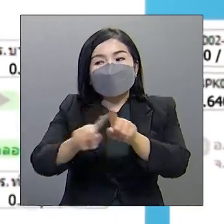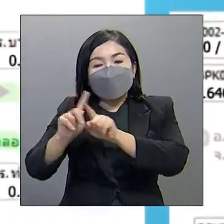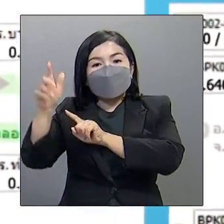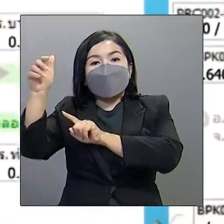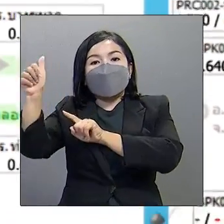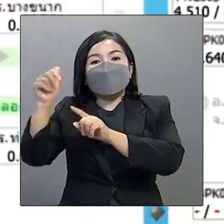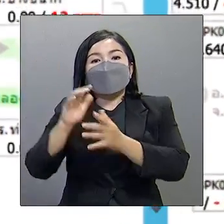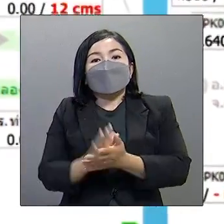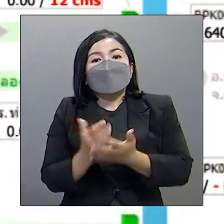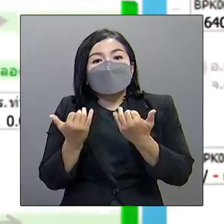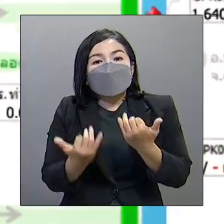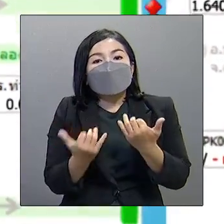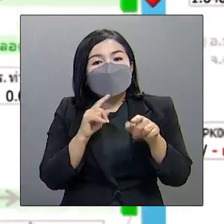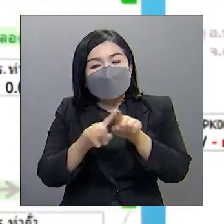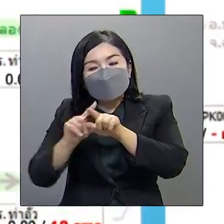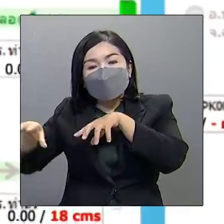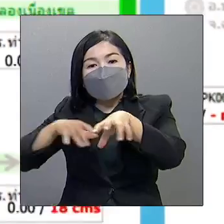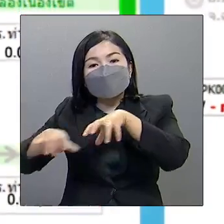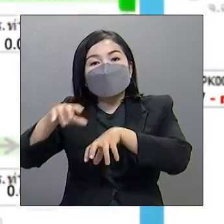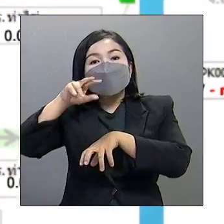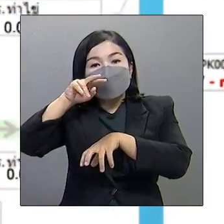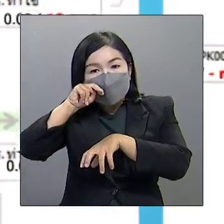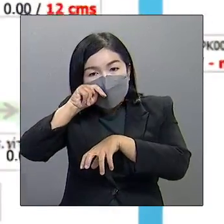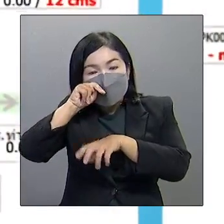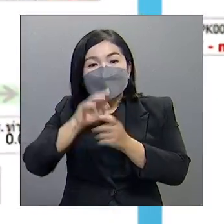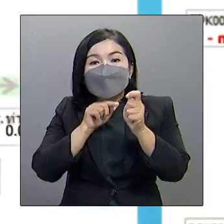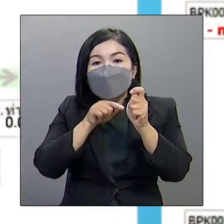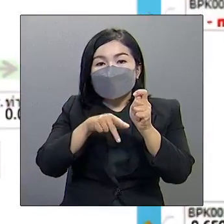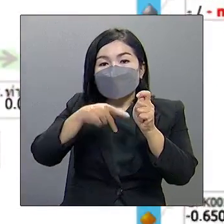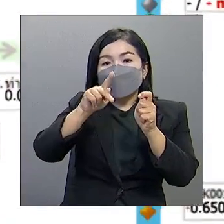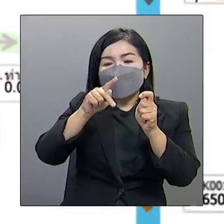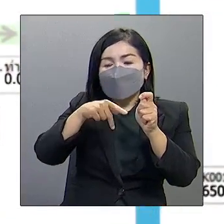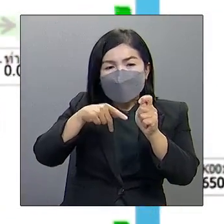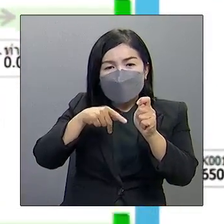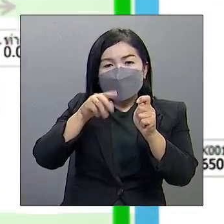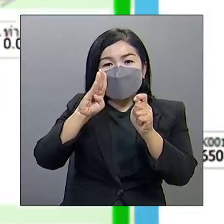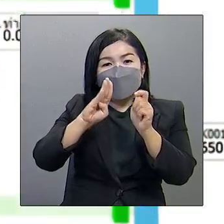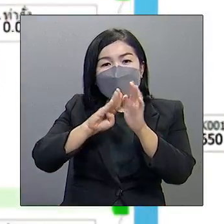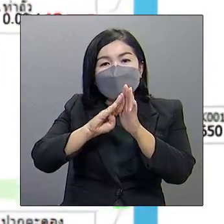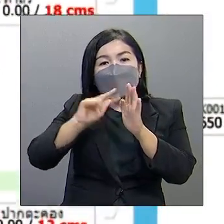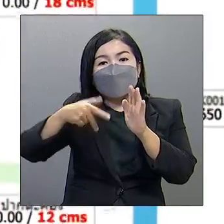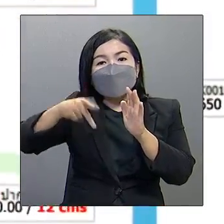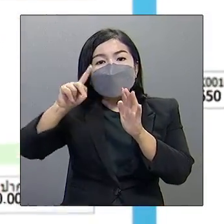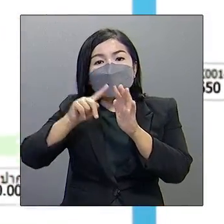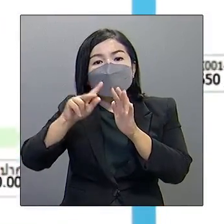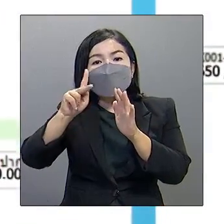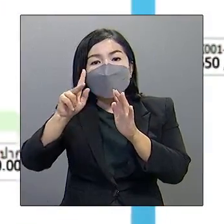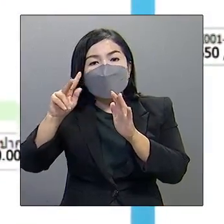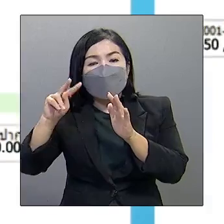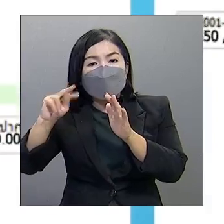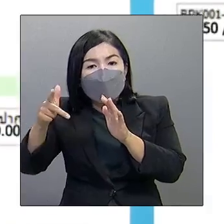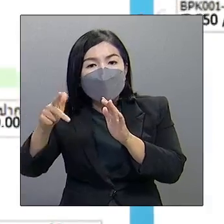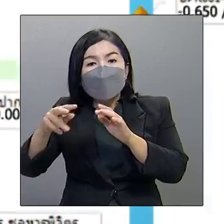ครับซึ่งโดยส่วนใหญ่แล้วเนี่ยการเอาออกแม่น้ำนครยกบางประกงหรือเร่งระบายลงสู ่ สถานีสูบน้ำบริเวณอ่าวไทยเนี่ยเ